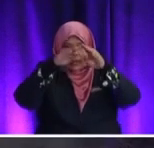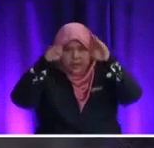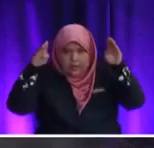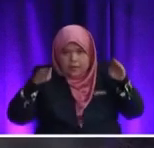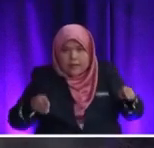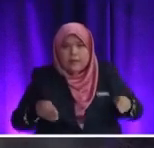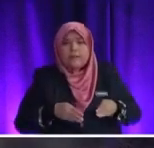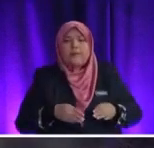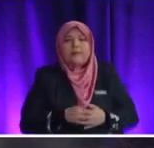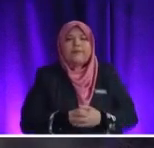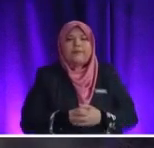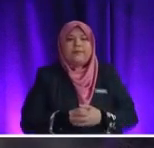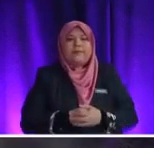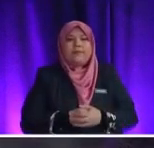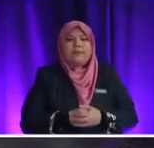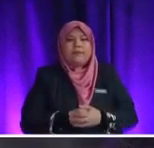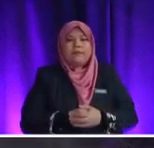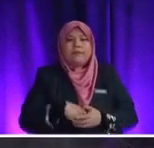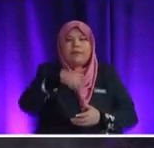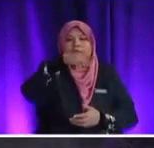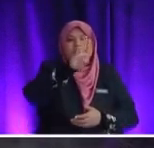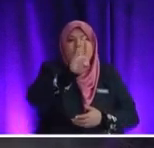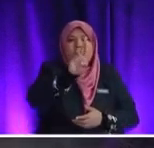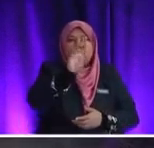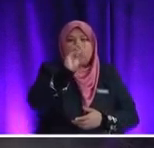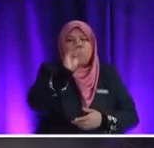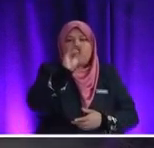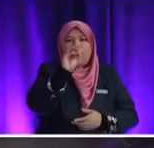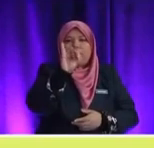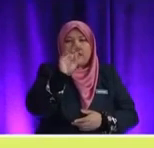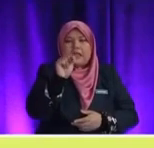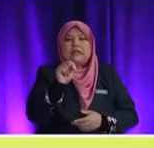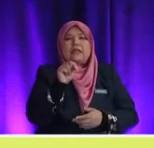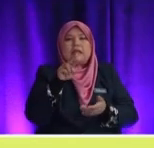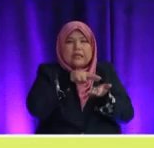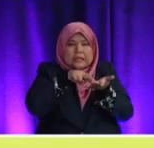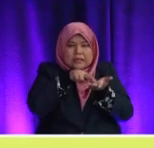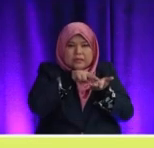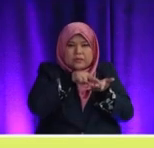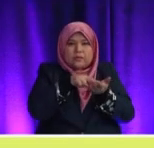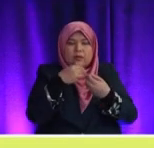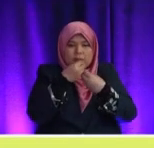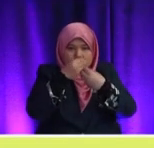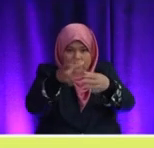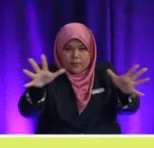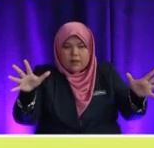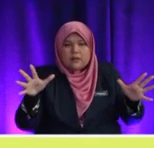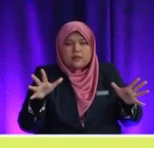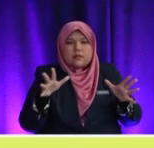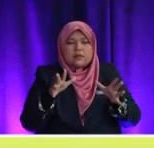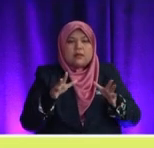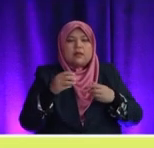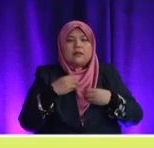mari kita tengok jawabannya gas bromin tuh dia beracun ah apabila dibebaskan sediakan